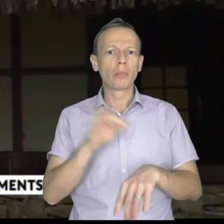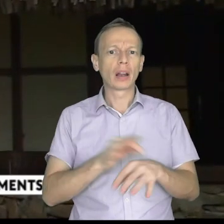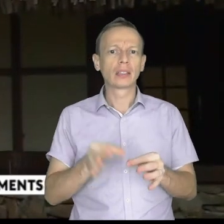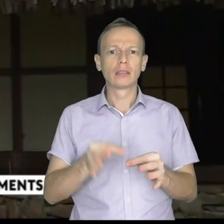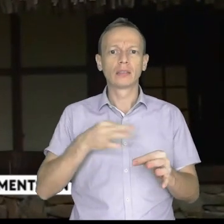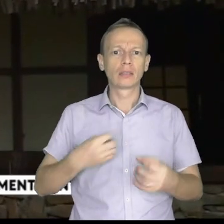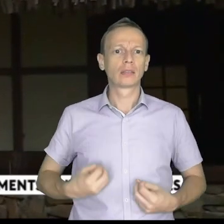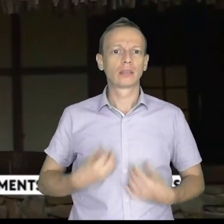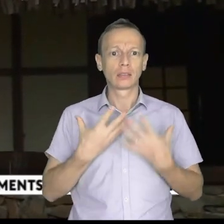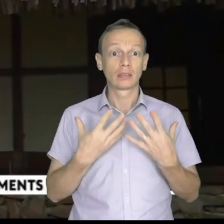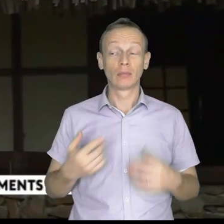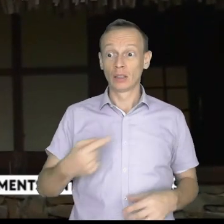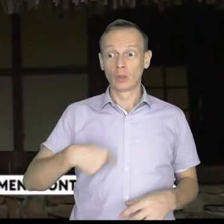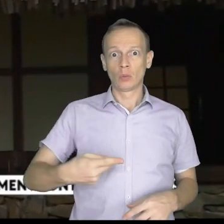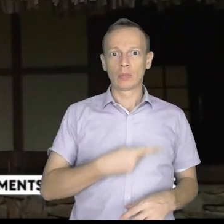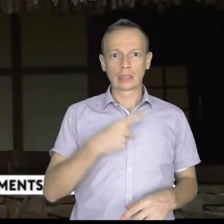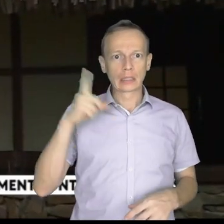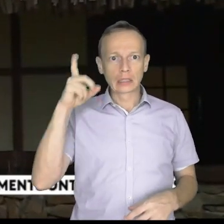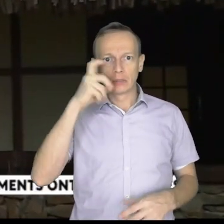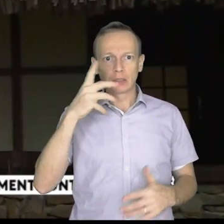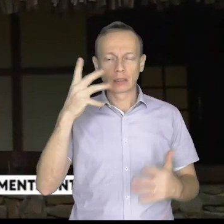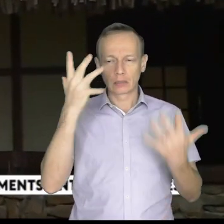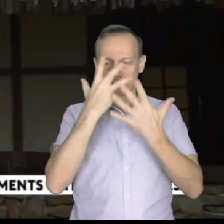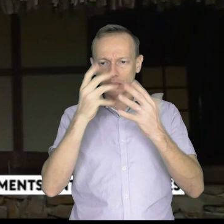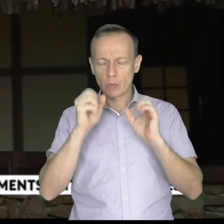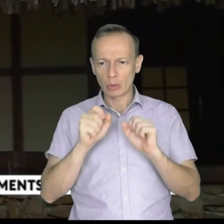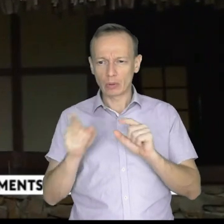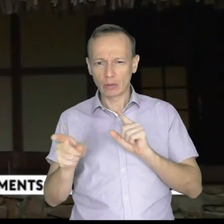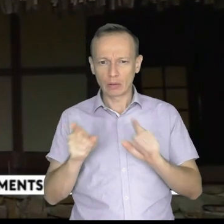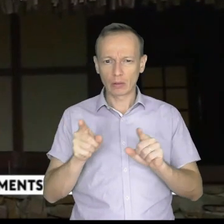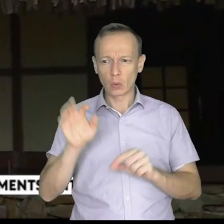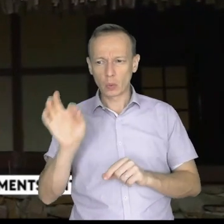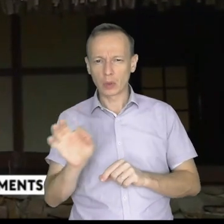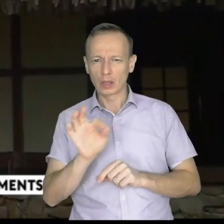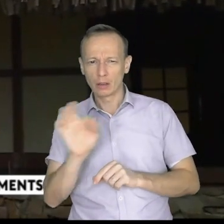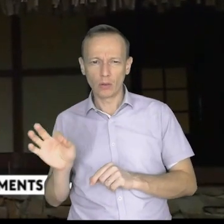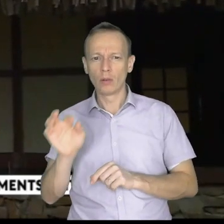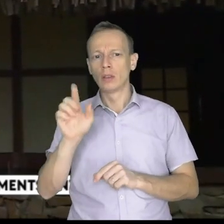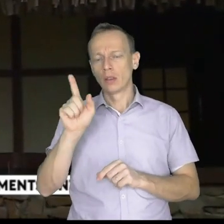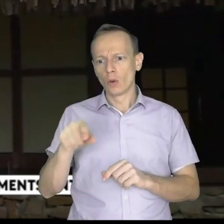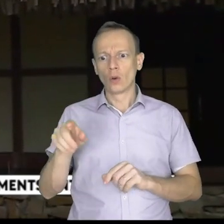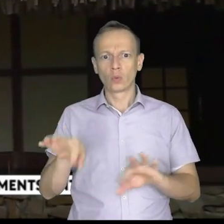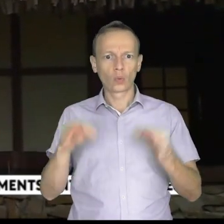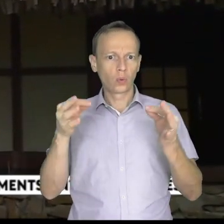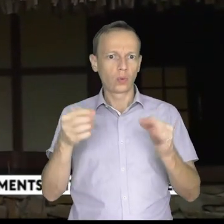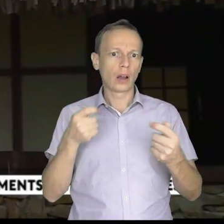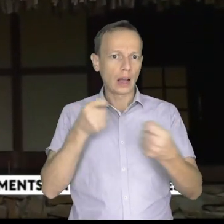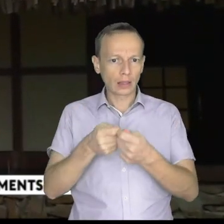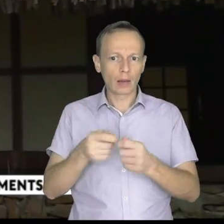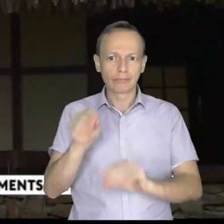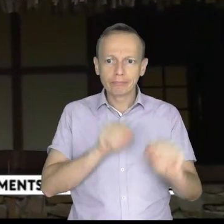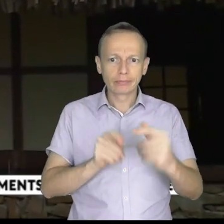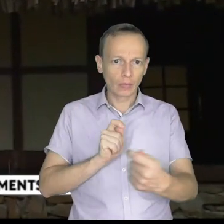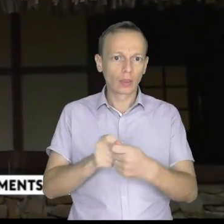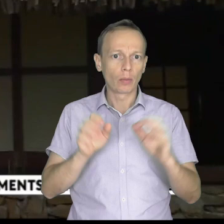assez difficile, complexe, de ne pas se tromper, de chercher et de pouvoir faire bénéficier aux patients des meilleurs traitements très adaptés.